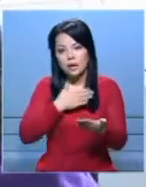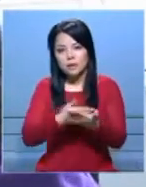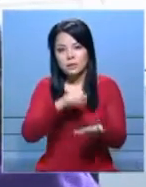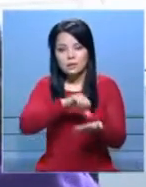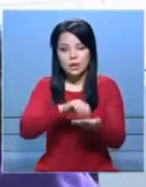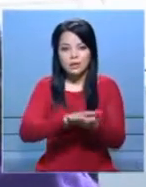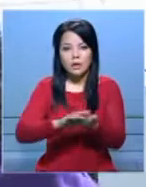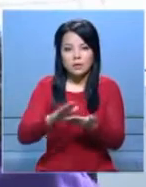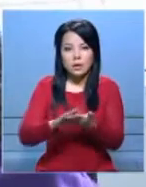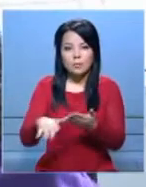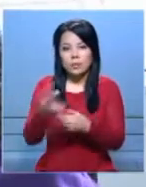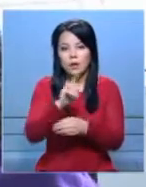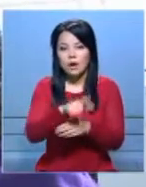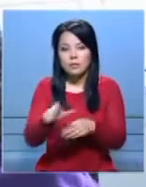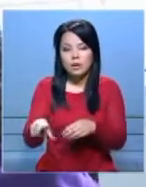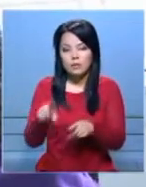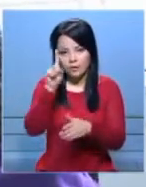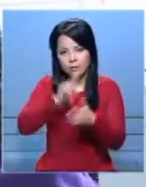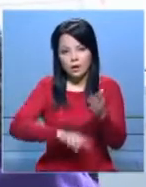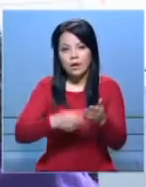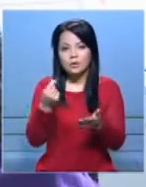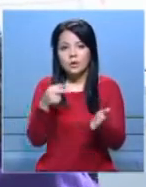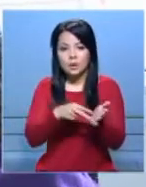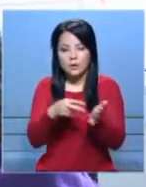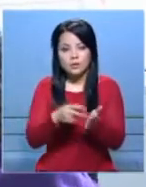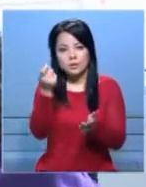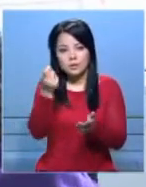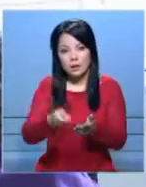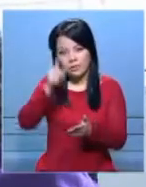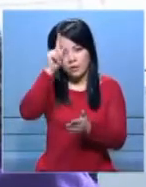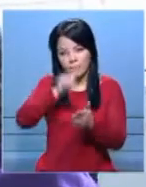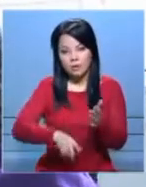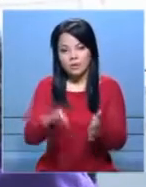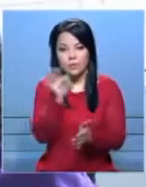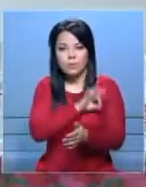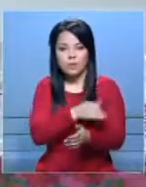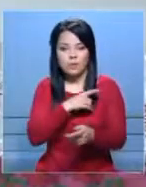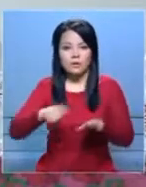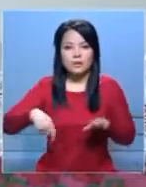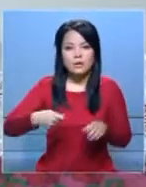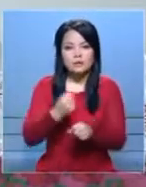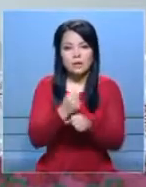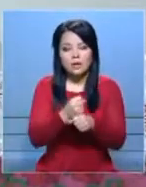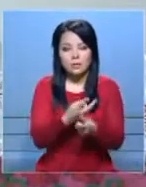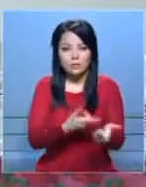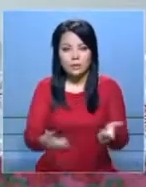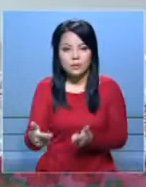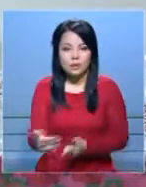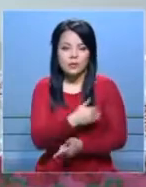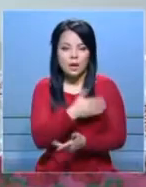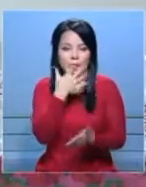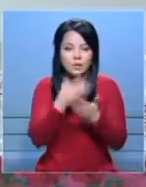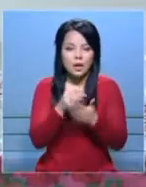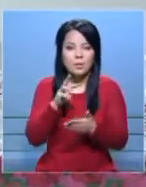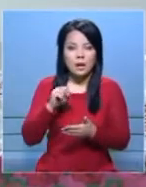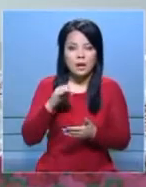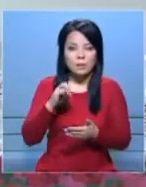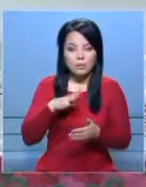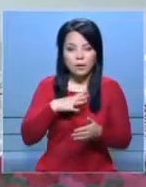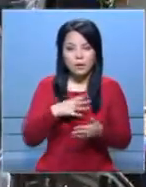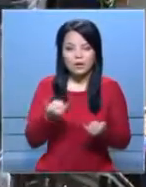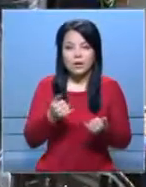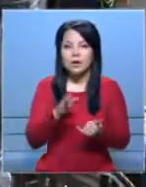қылып, халықтың бағасына сыйымды қылып осындай тігейін ба деген жоспарым бар. Майнұр Мәкенқызы соңғы кездері сүндет